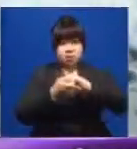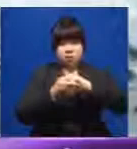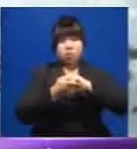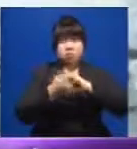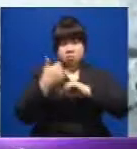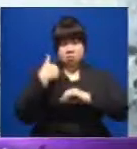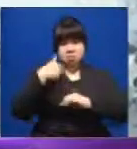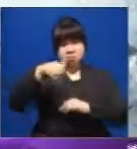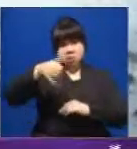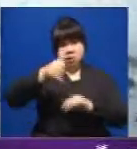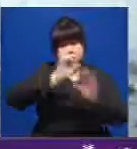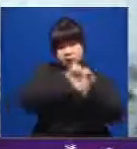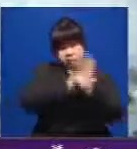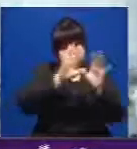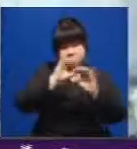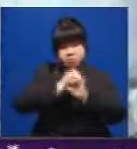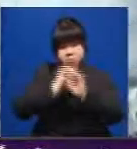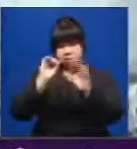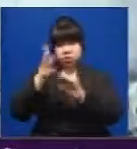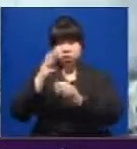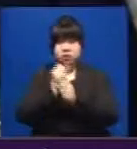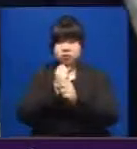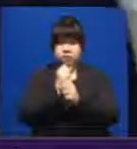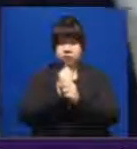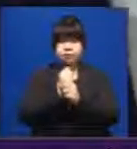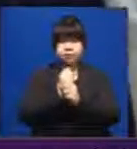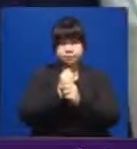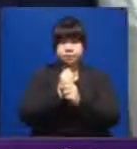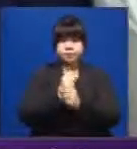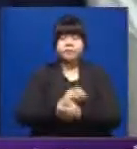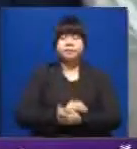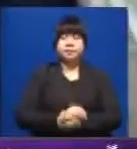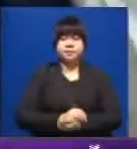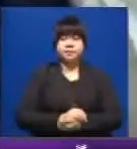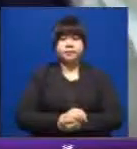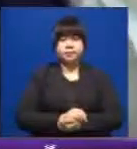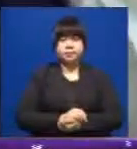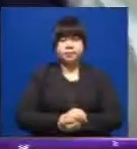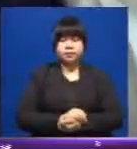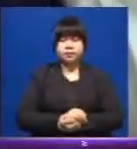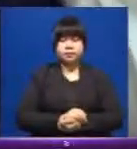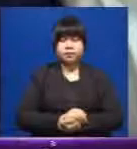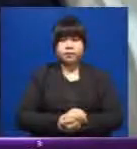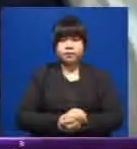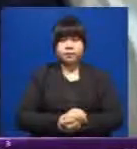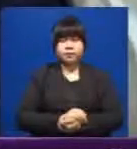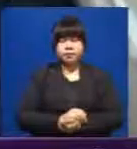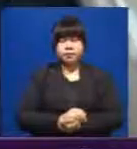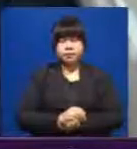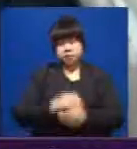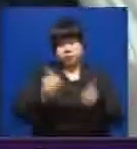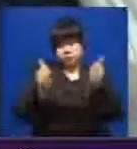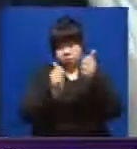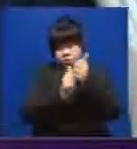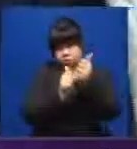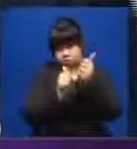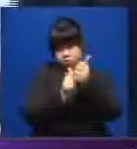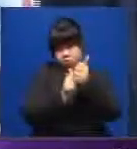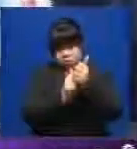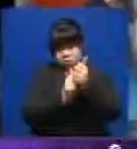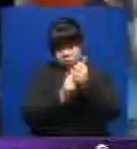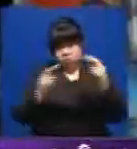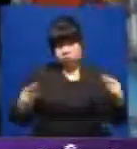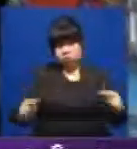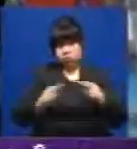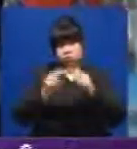ชัดเจนในการทำงานในพื้นที่ทางด้านนายวิศาลแต่ชาติธีรวัฒน์รัฐมนตรีช่วยว่าการกระทรวงมหาดไทยก็ได้ลงพื้นที่